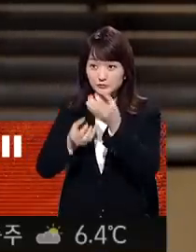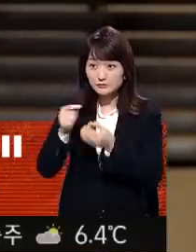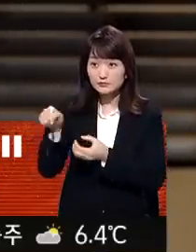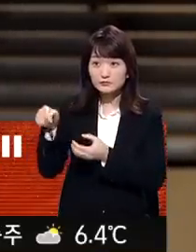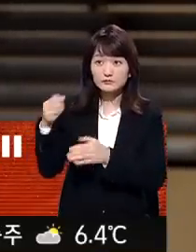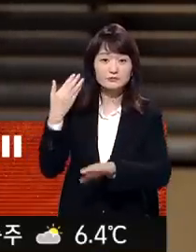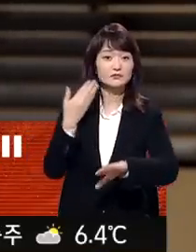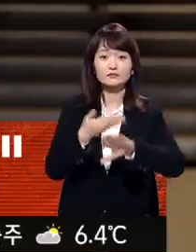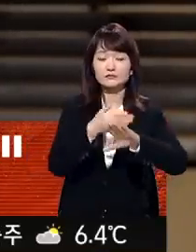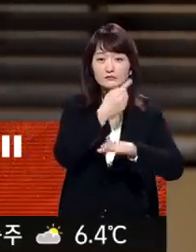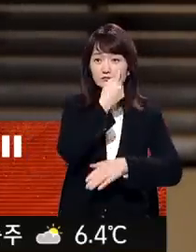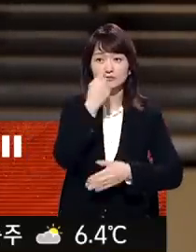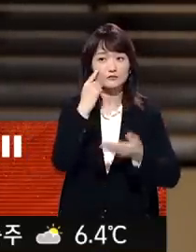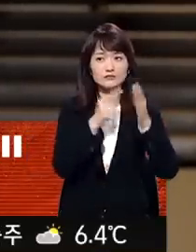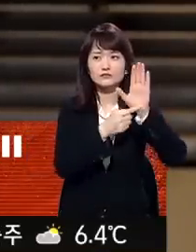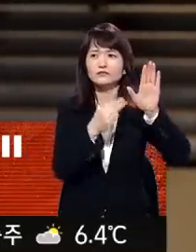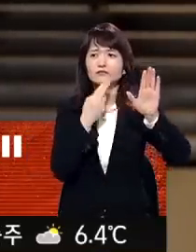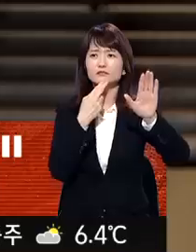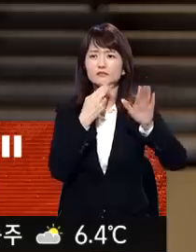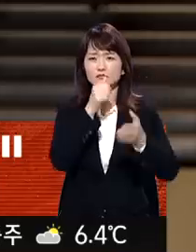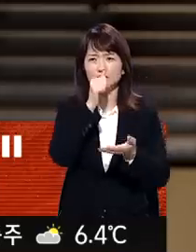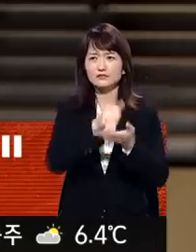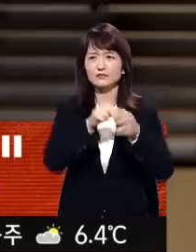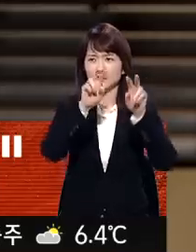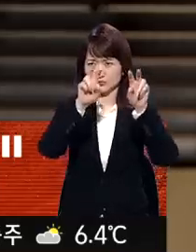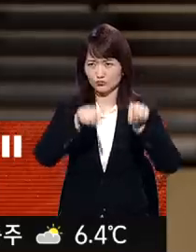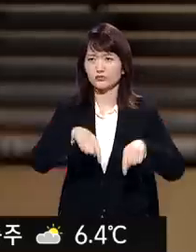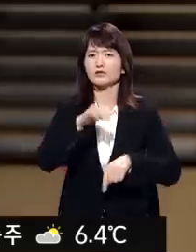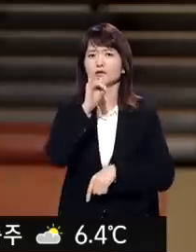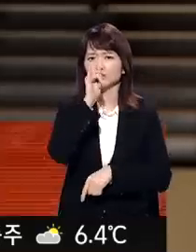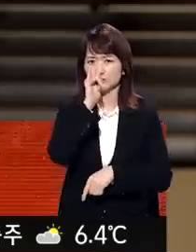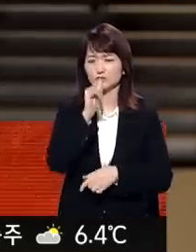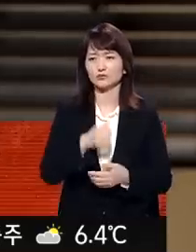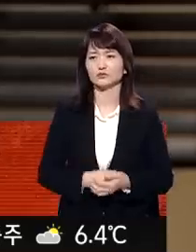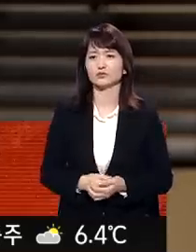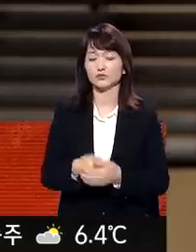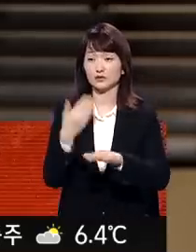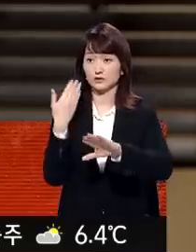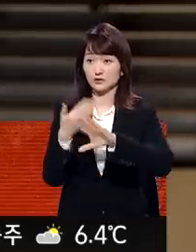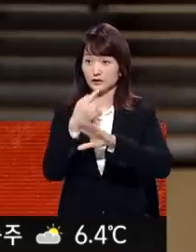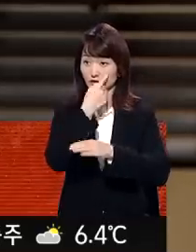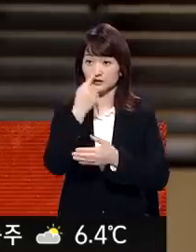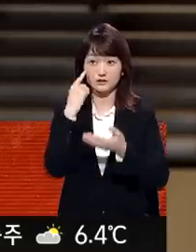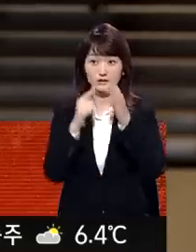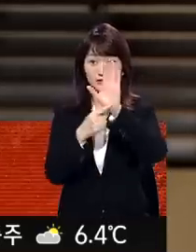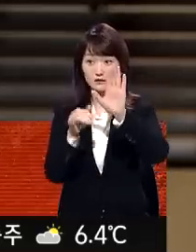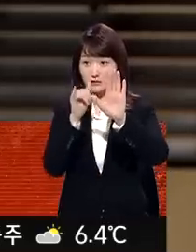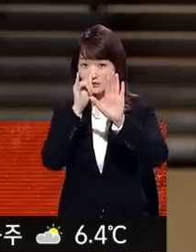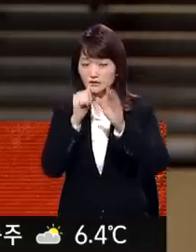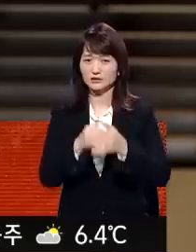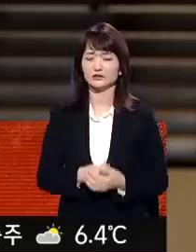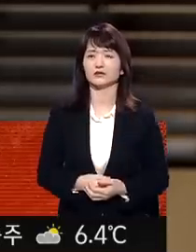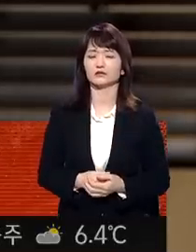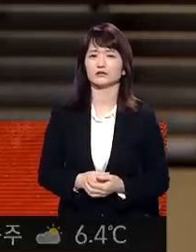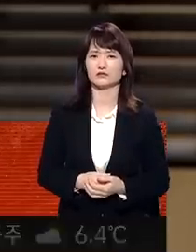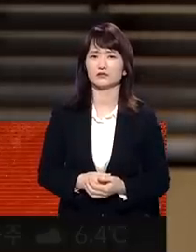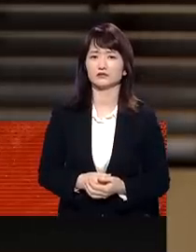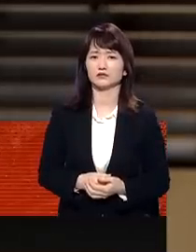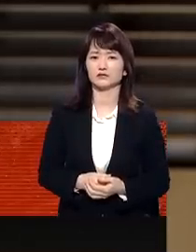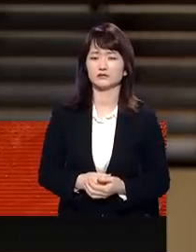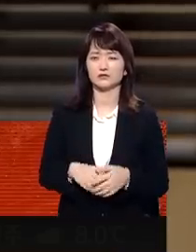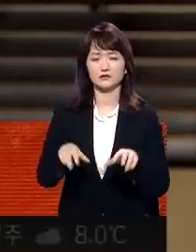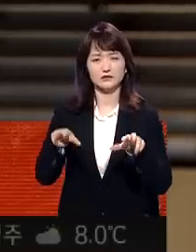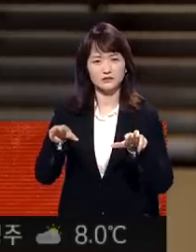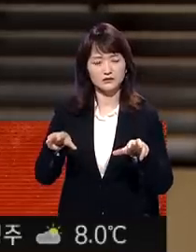다른 증거가 없다면 무죄가 될 가능성도 배제할 수 없는 상황입니다. 아이고야. 다른 증거가 있어야 되는데 뭐 비산혈 이런 것들이 있어야 되는데